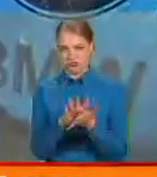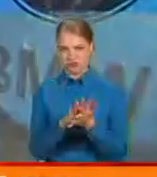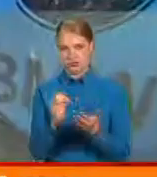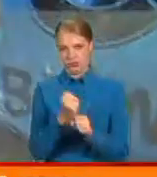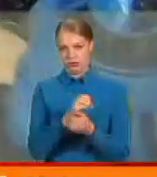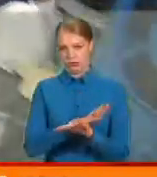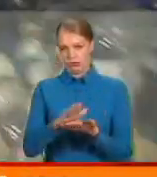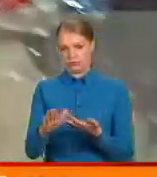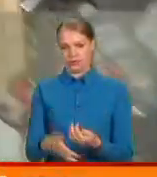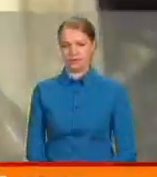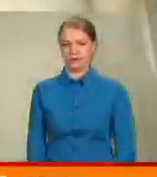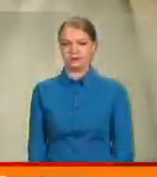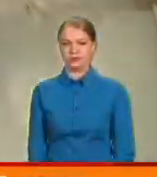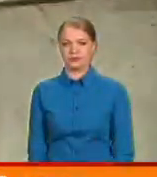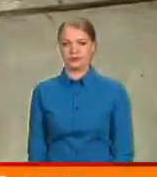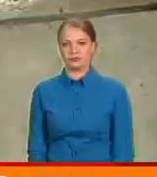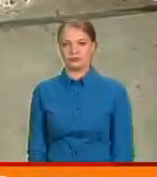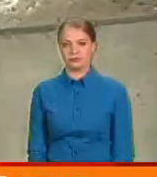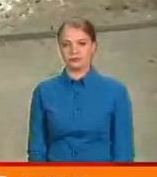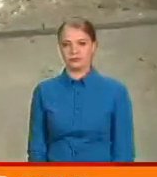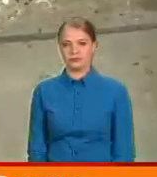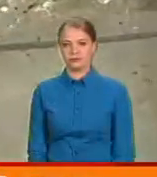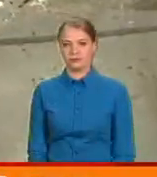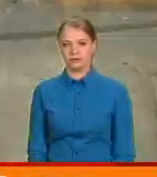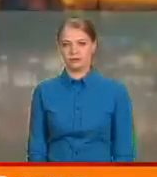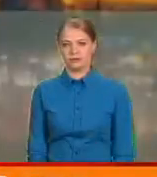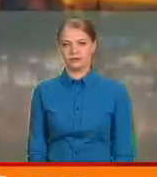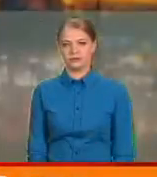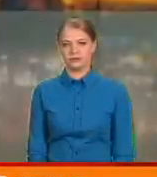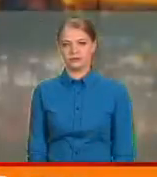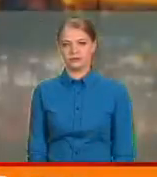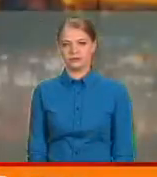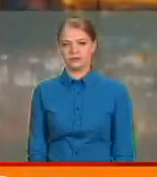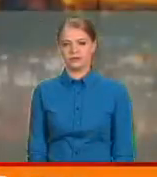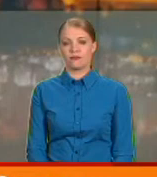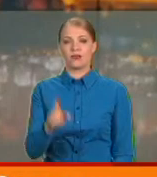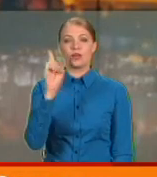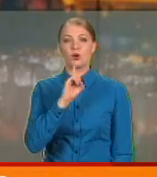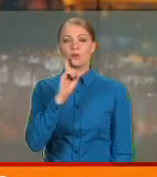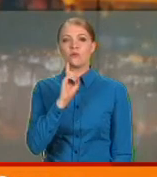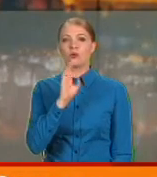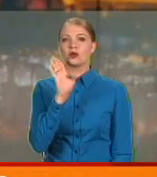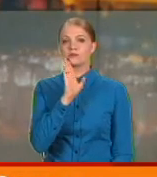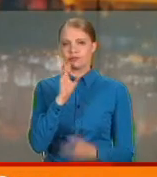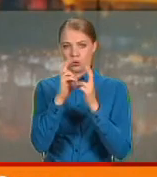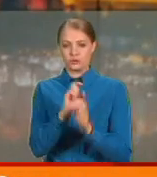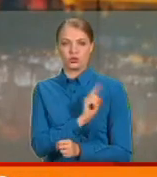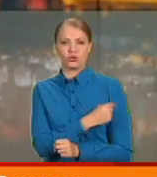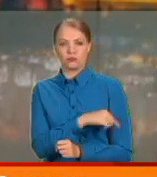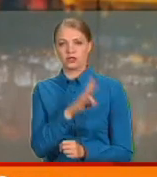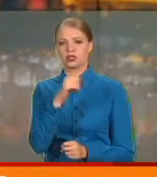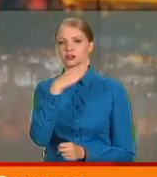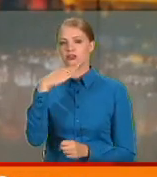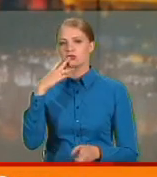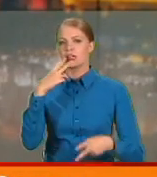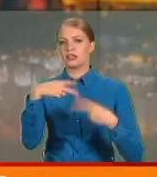занедбаній оселі. Віталія Васильчук, Олександр Макушак, програма «Вікна», СТБ. Поки Марію Крук обстежують медики, на